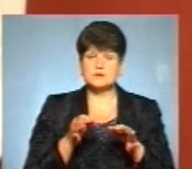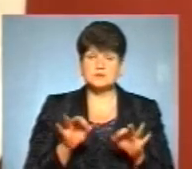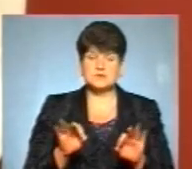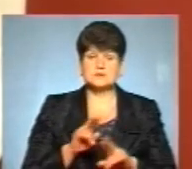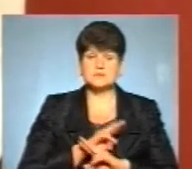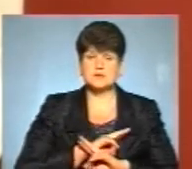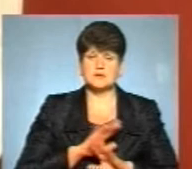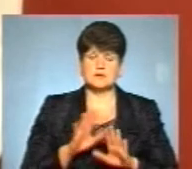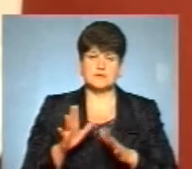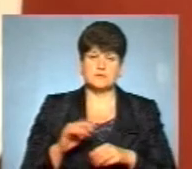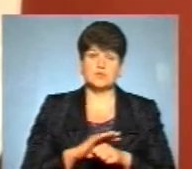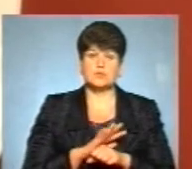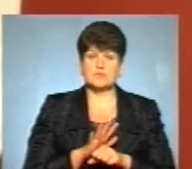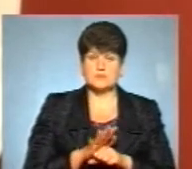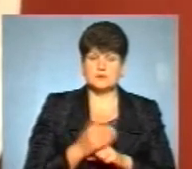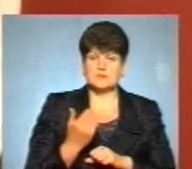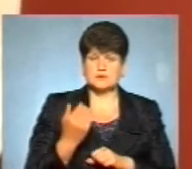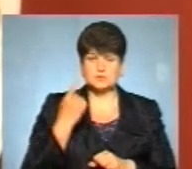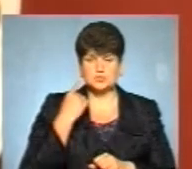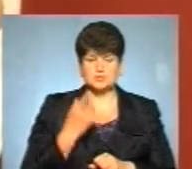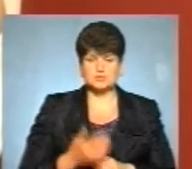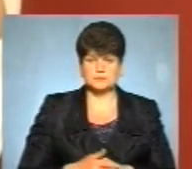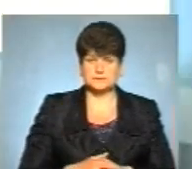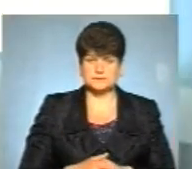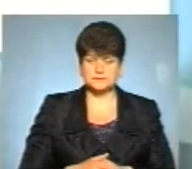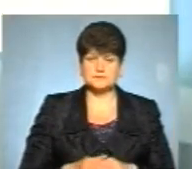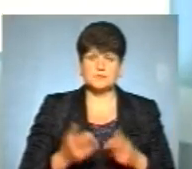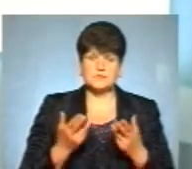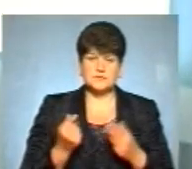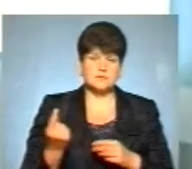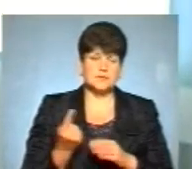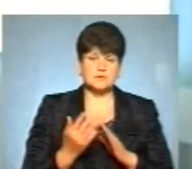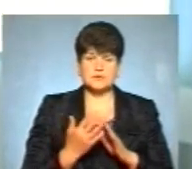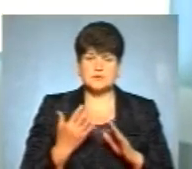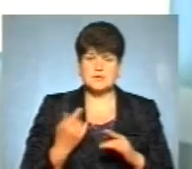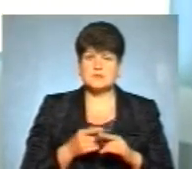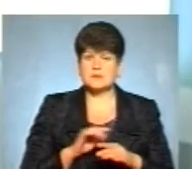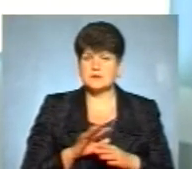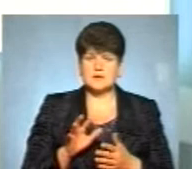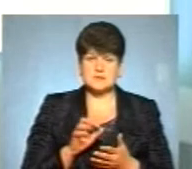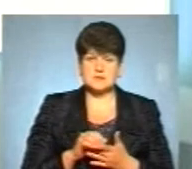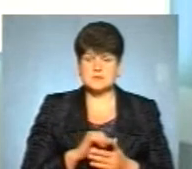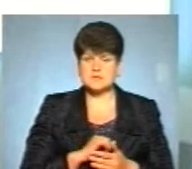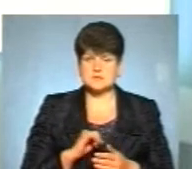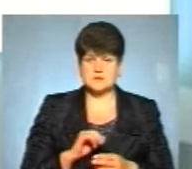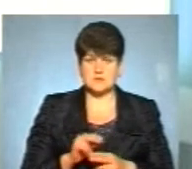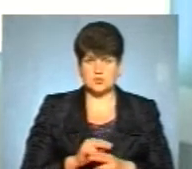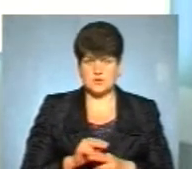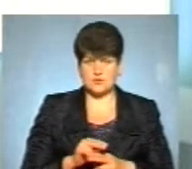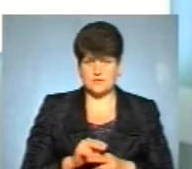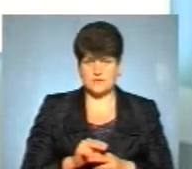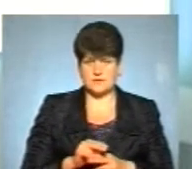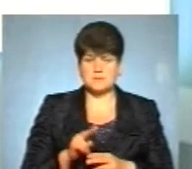смертельних випадків від коронавірусу, на вашу думку? Ну, звичайно, в першу чергу це не займатися самолікуванням. Тобто